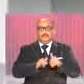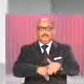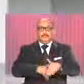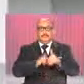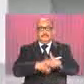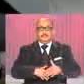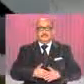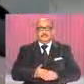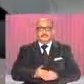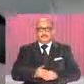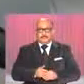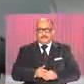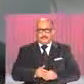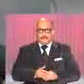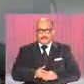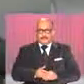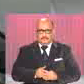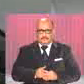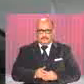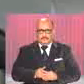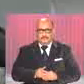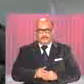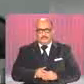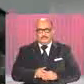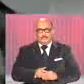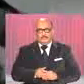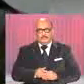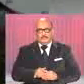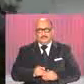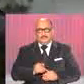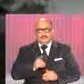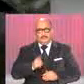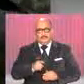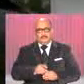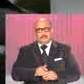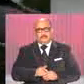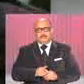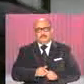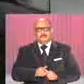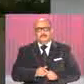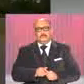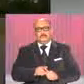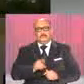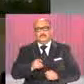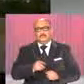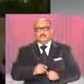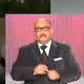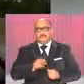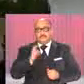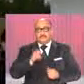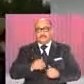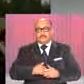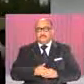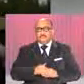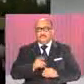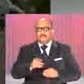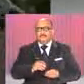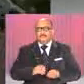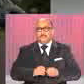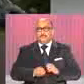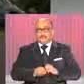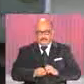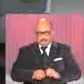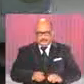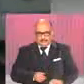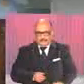اليوم نبدأها من أندونيسيا، حيث تتواصل الجهود حثيثة للبحث عن حطام الطائرة إير آسيا التي تحطمت الأحد